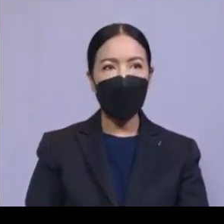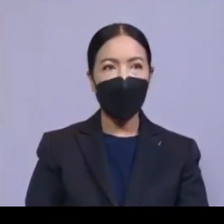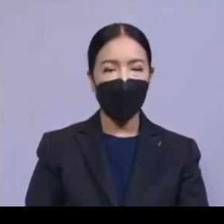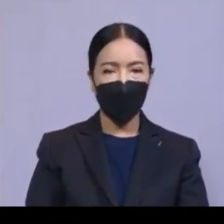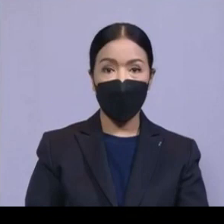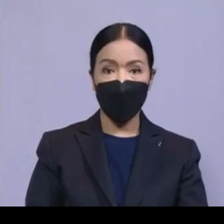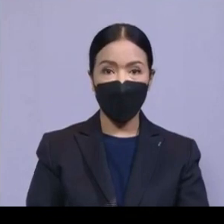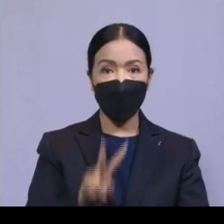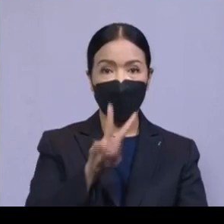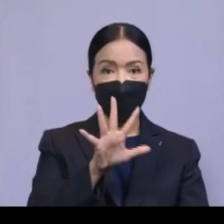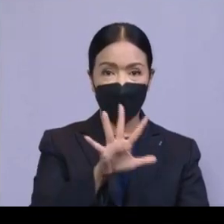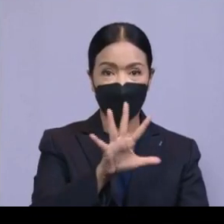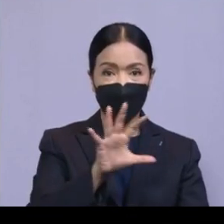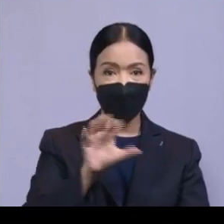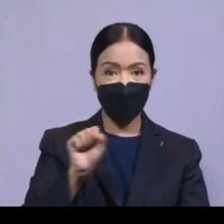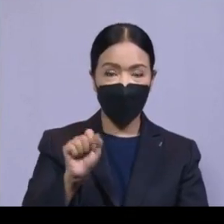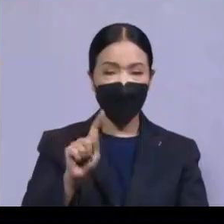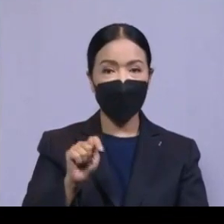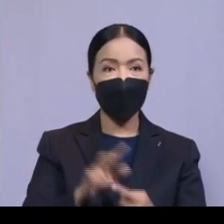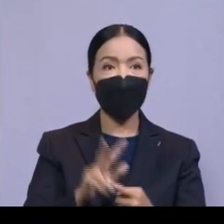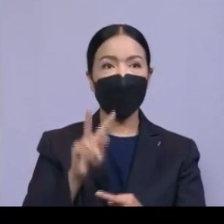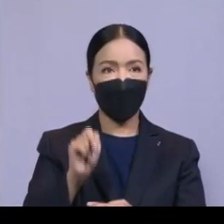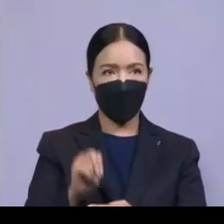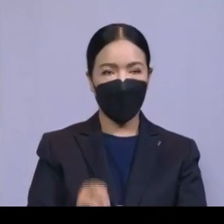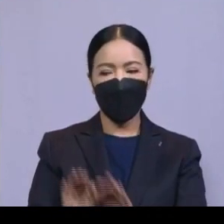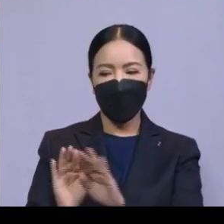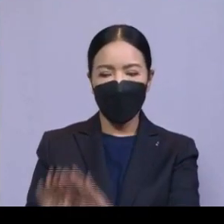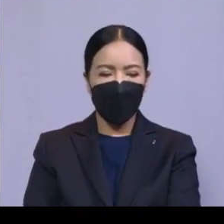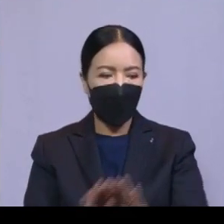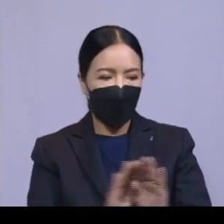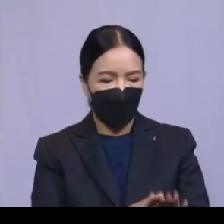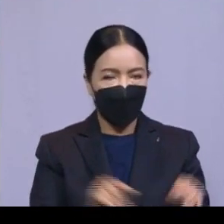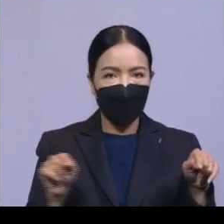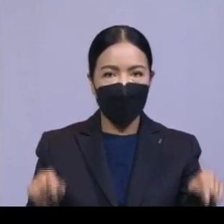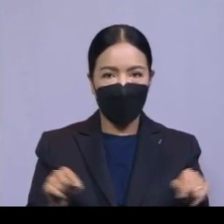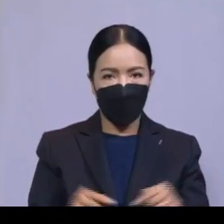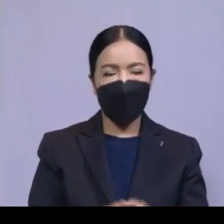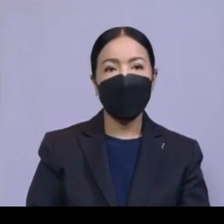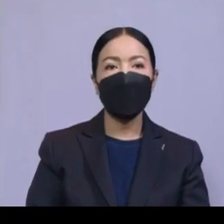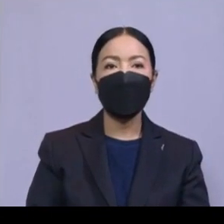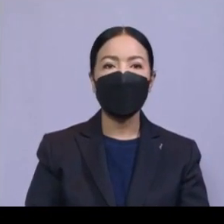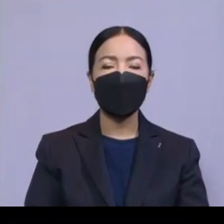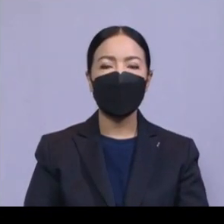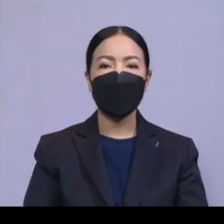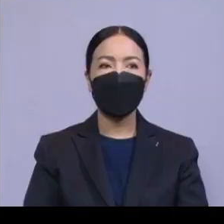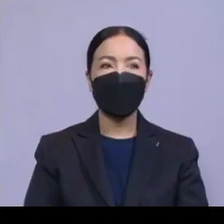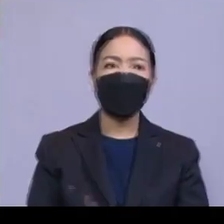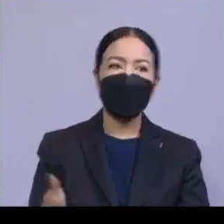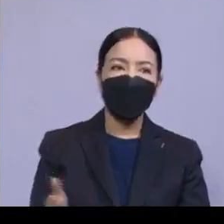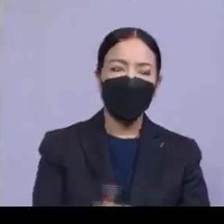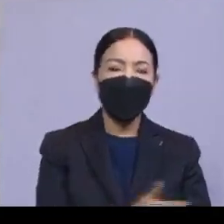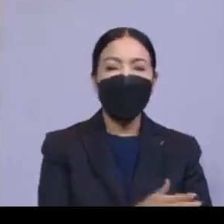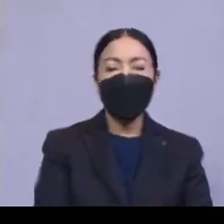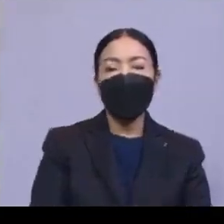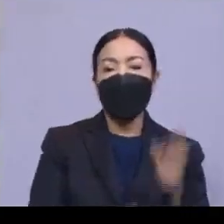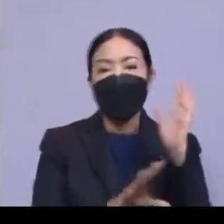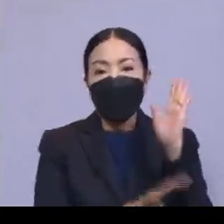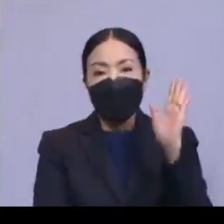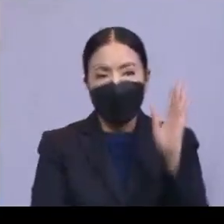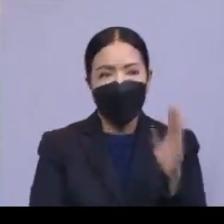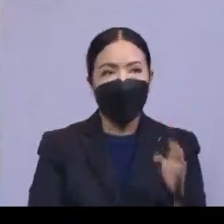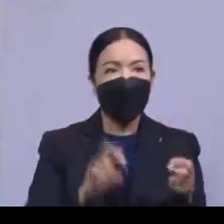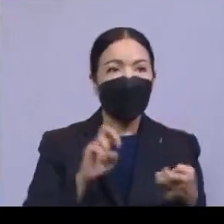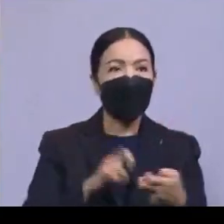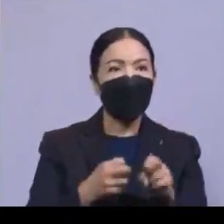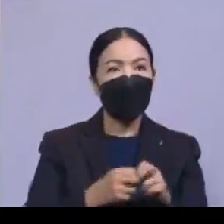ปฐมวันนี้ 5แสนตันถึงของจริงนะมา 5แสนกิโลนะคะร้อยตันเอาไปกันต่อที่จังหวัดสงขลาค่ะปัญหา